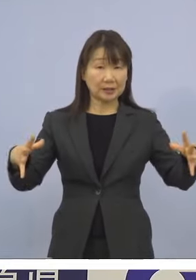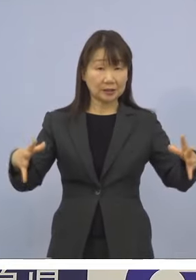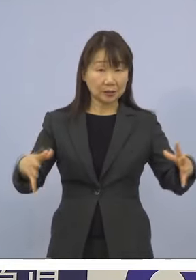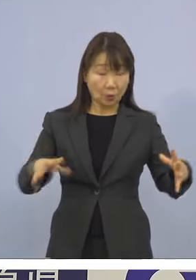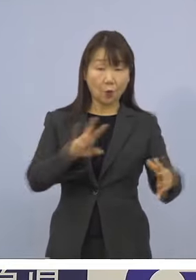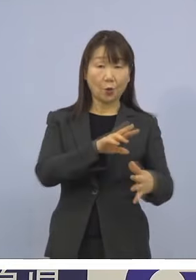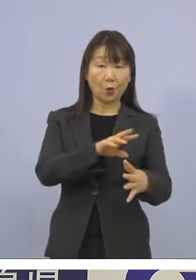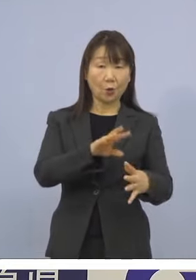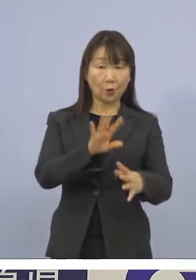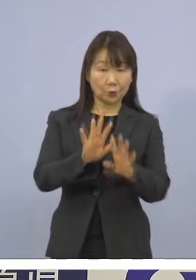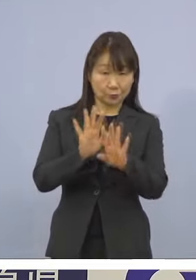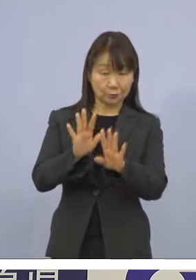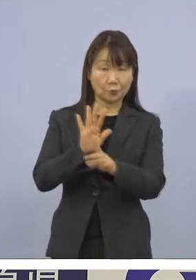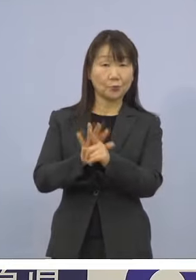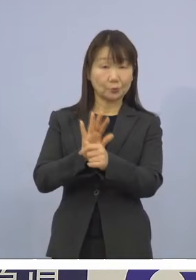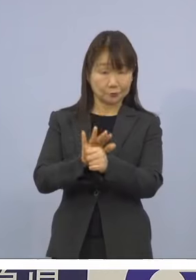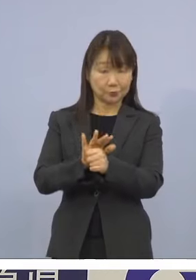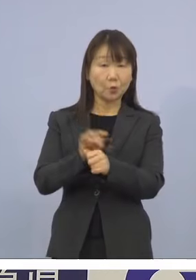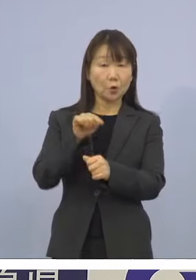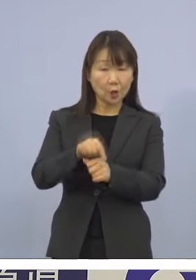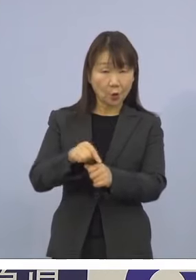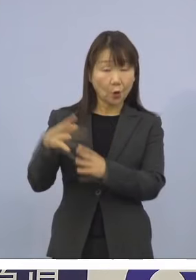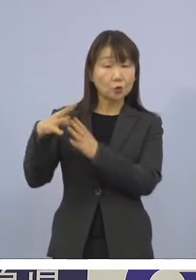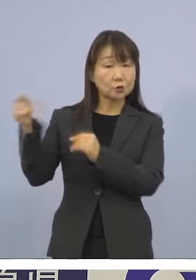でいかに国と一緒にですね